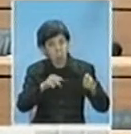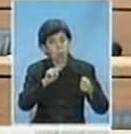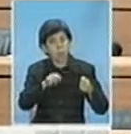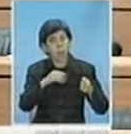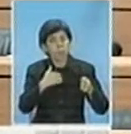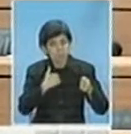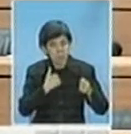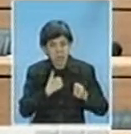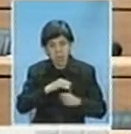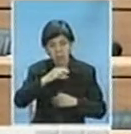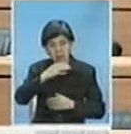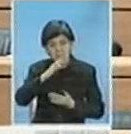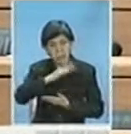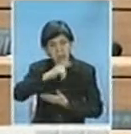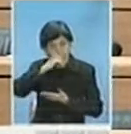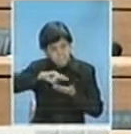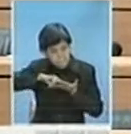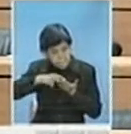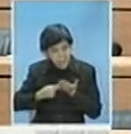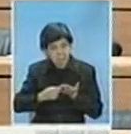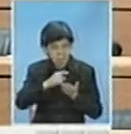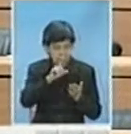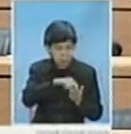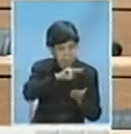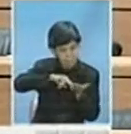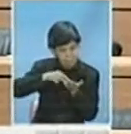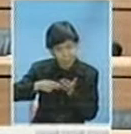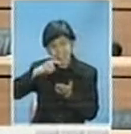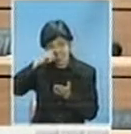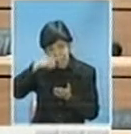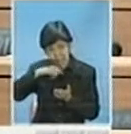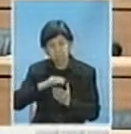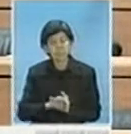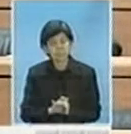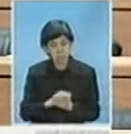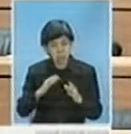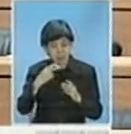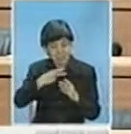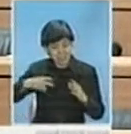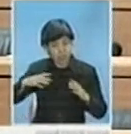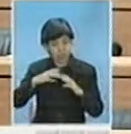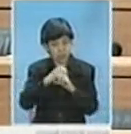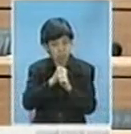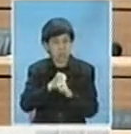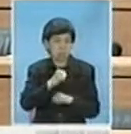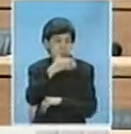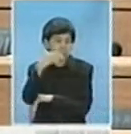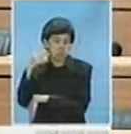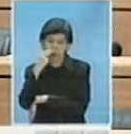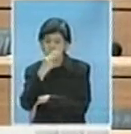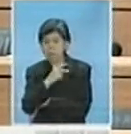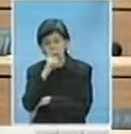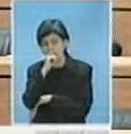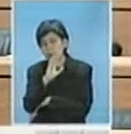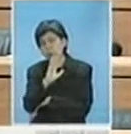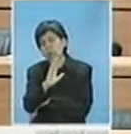ที่สื่อไทยนำมาแปลแล้วก็ลงไปสรุปใจความได้ว่าต่างชาติเอื้อมไทย